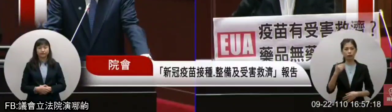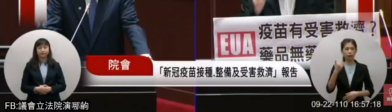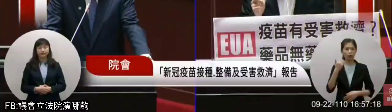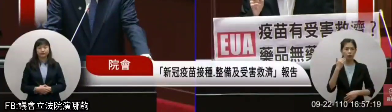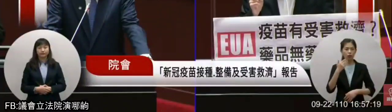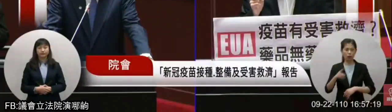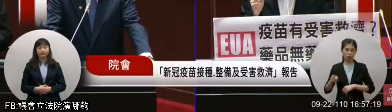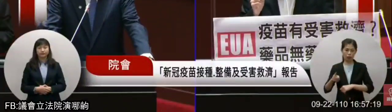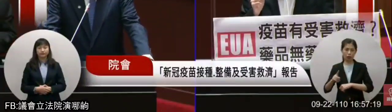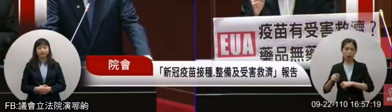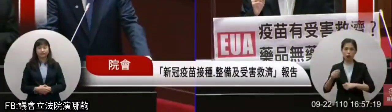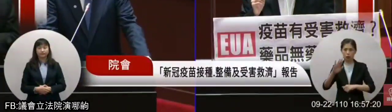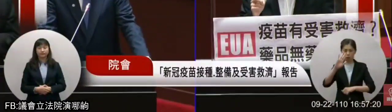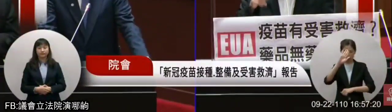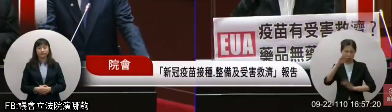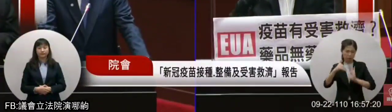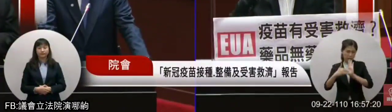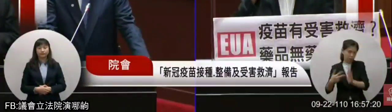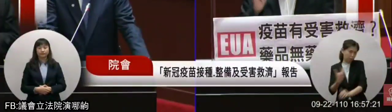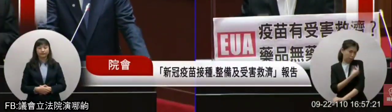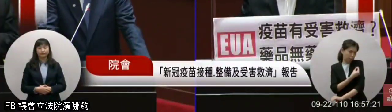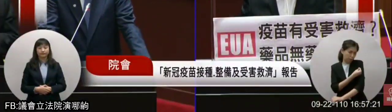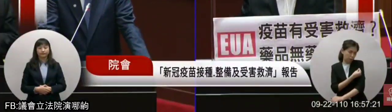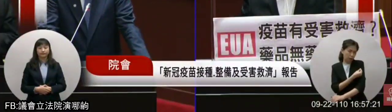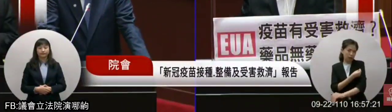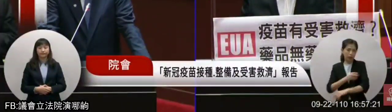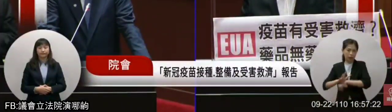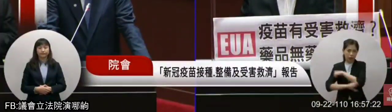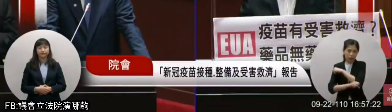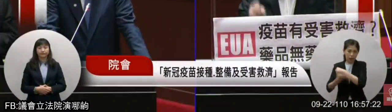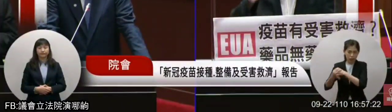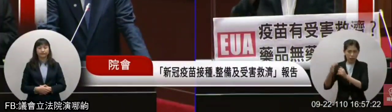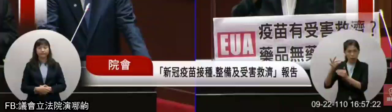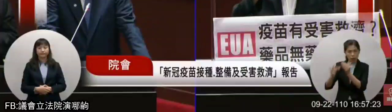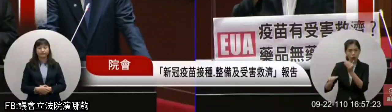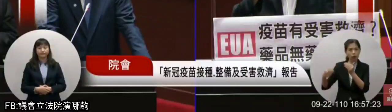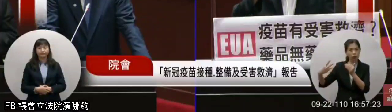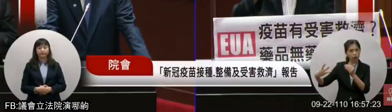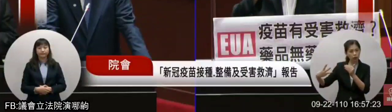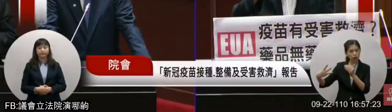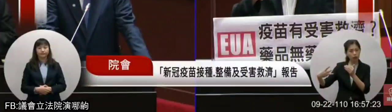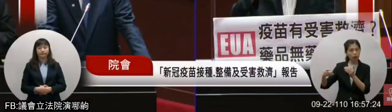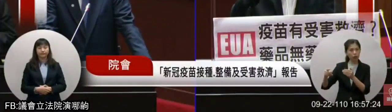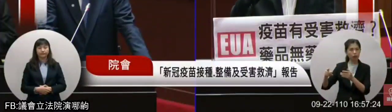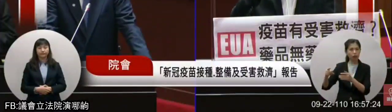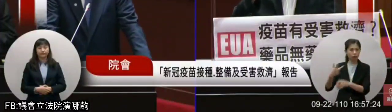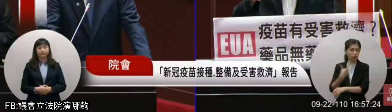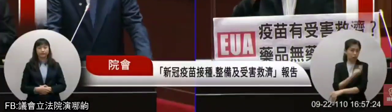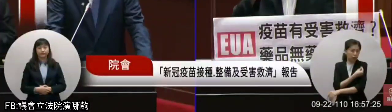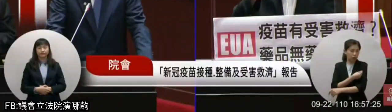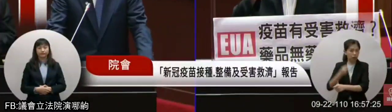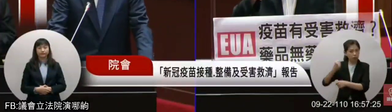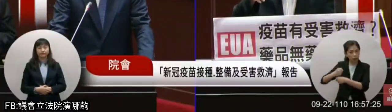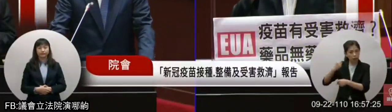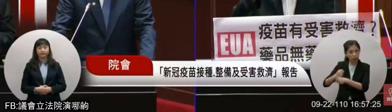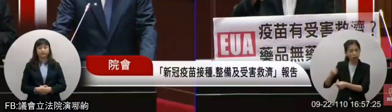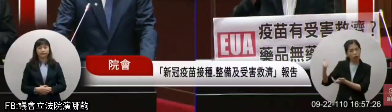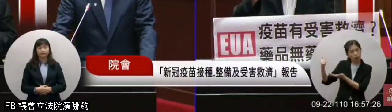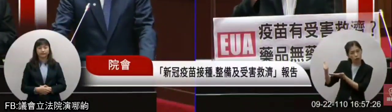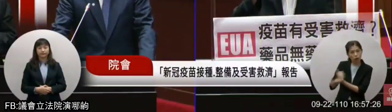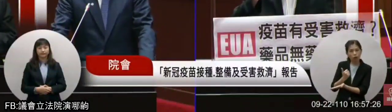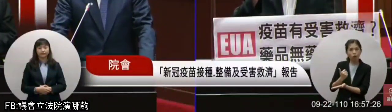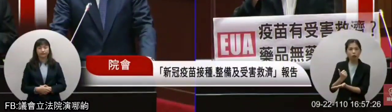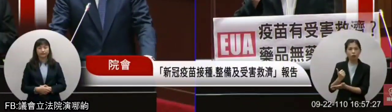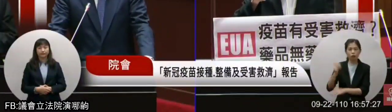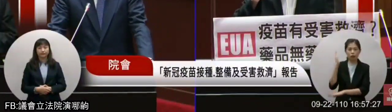金办法的第三条，那个制造啊，跟那个输入啊，甚至包括